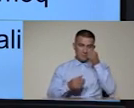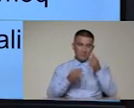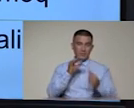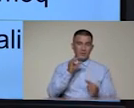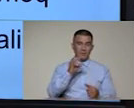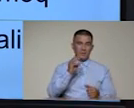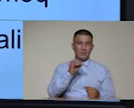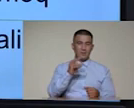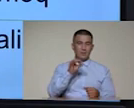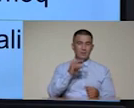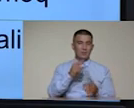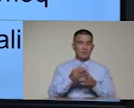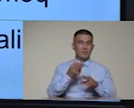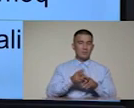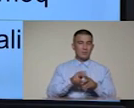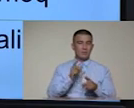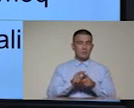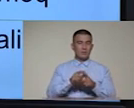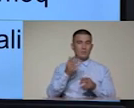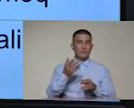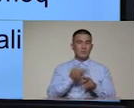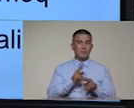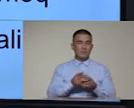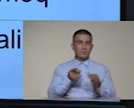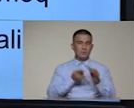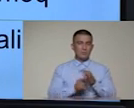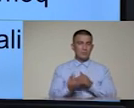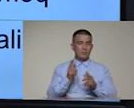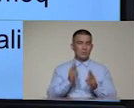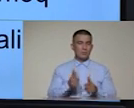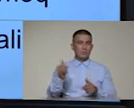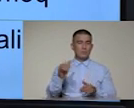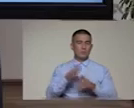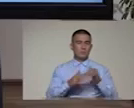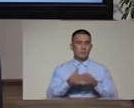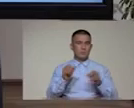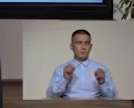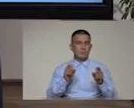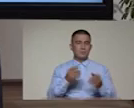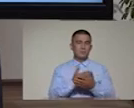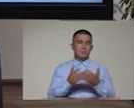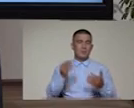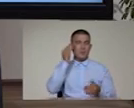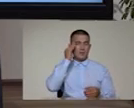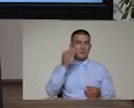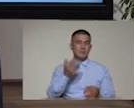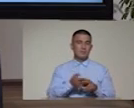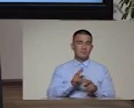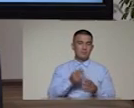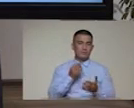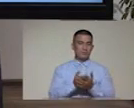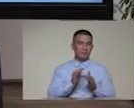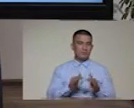esa yuqori darajali tug'ma qobiliyat degan ma'noni bildiradi. Aziz o'quvchilar, siz